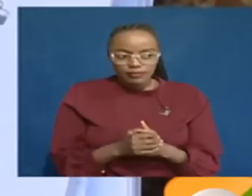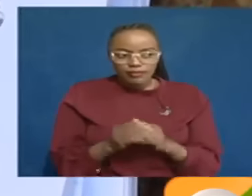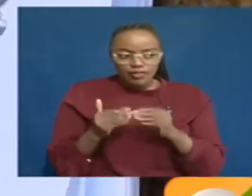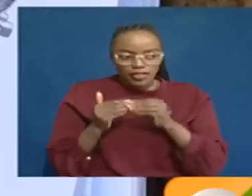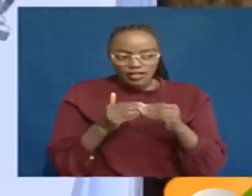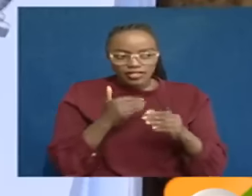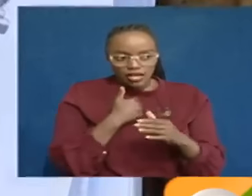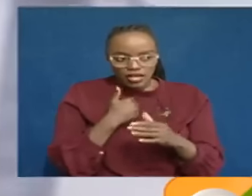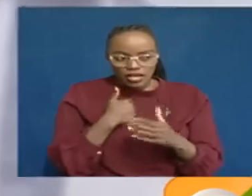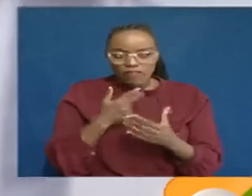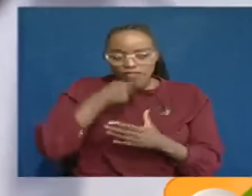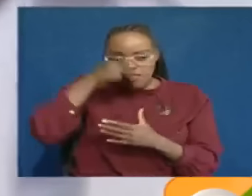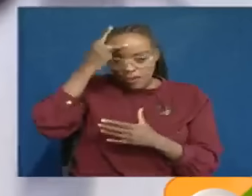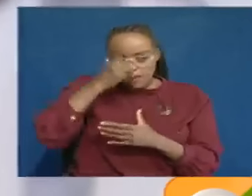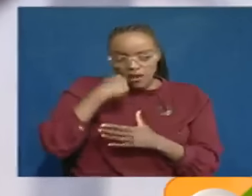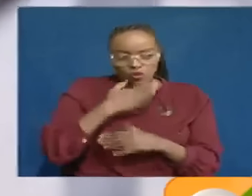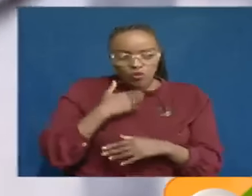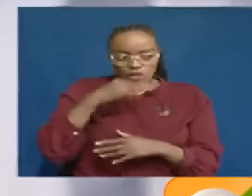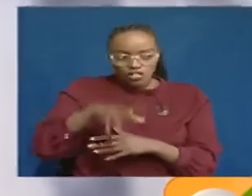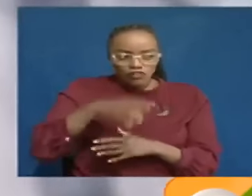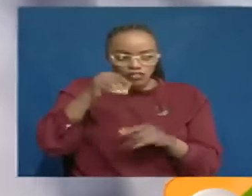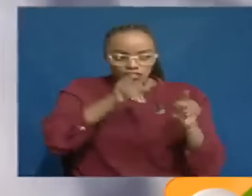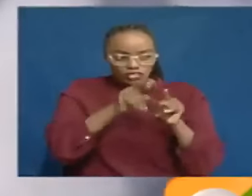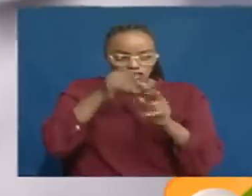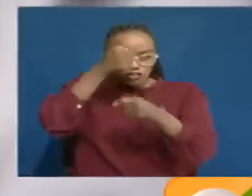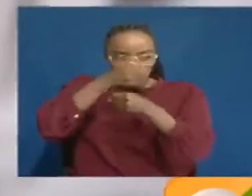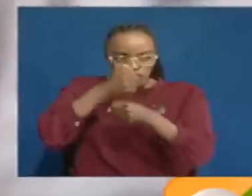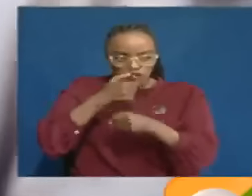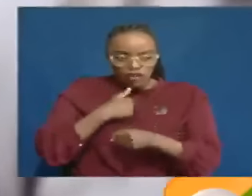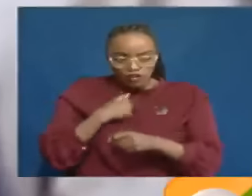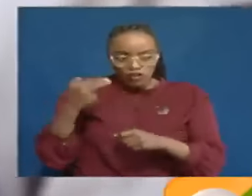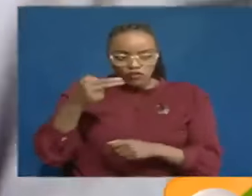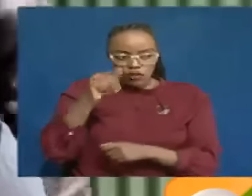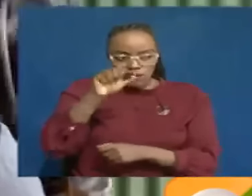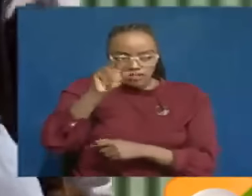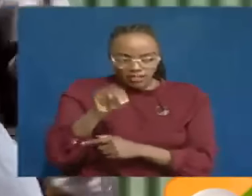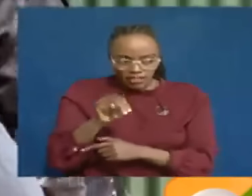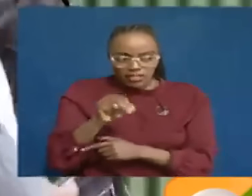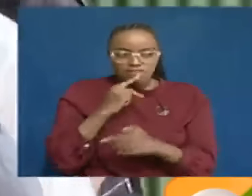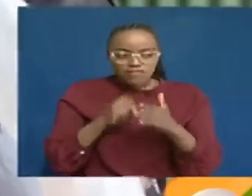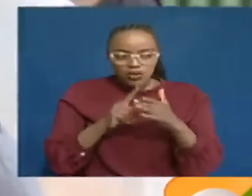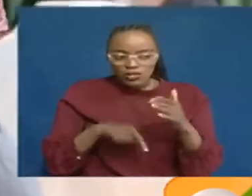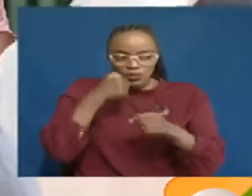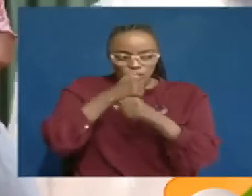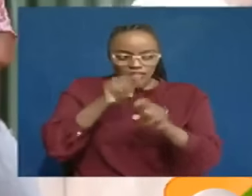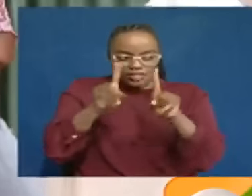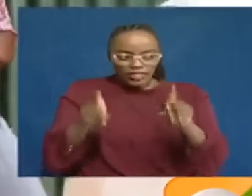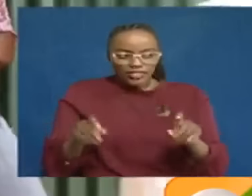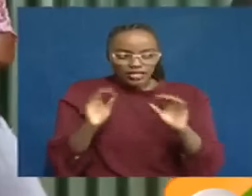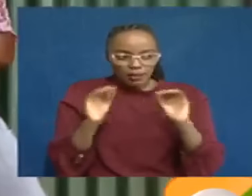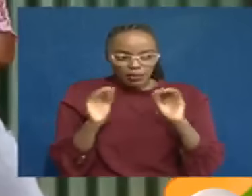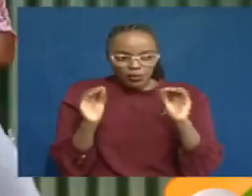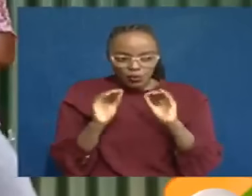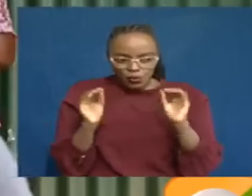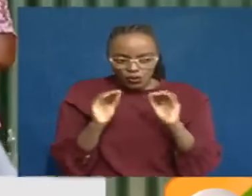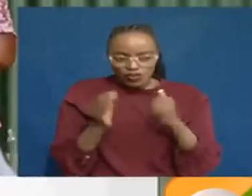was blown by a parent who sought to find out the status of the assessment from her son. Kaniambia mom, hatukufanya mtihani.